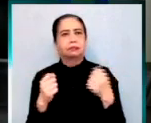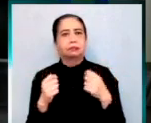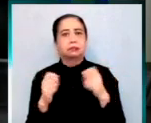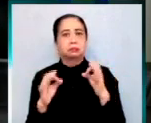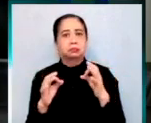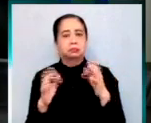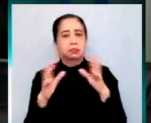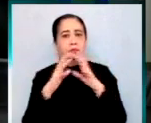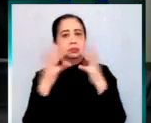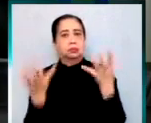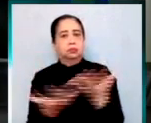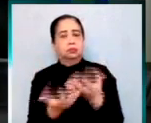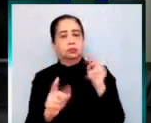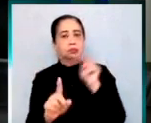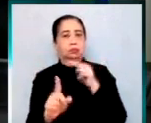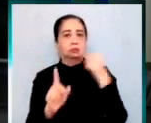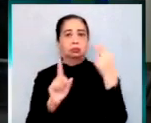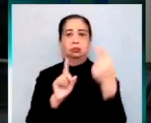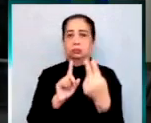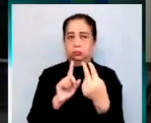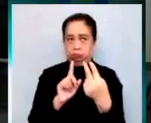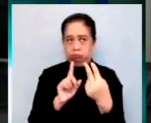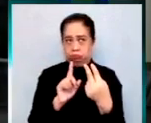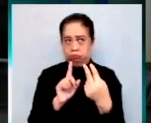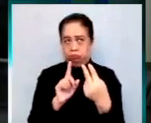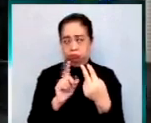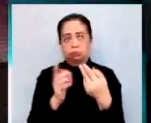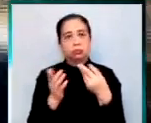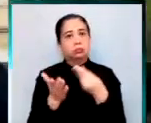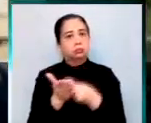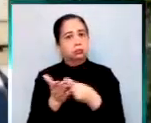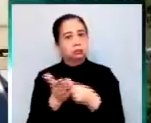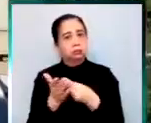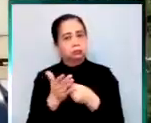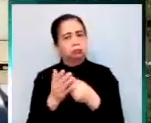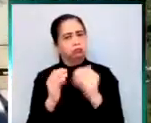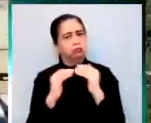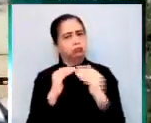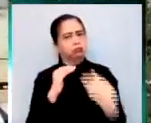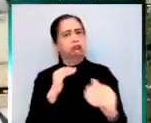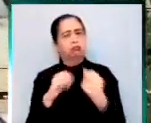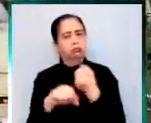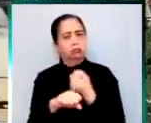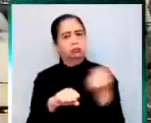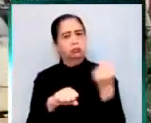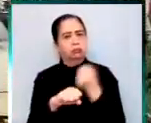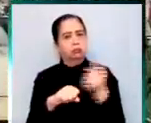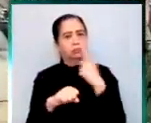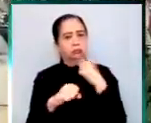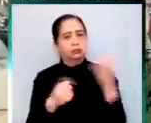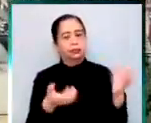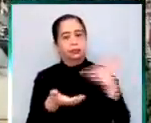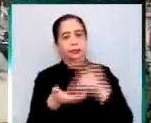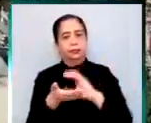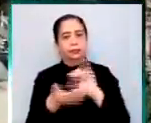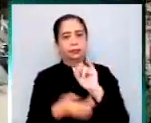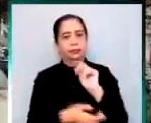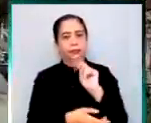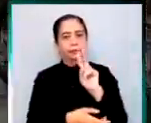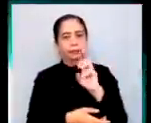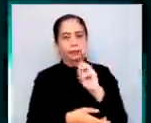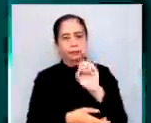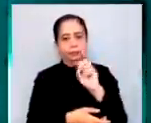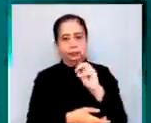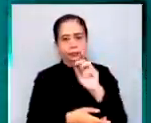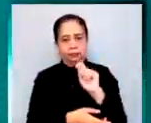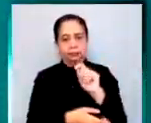view, the currency is actually quite stable. Sa datos ng investment.com na sinuri ng GMA News